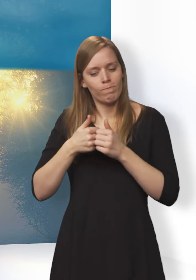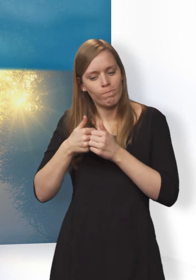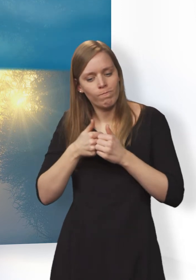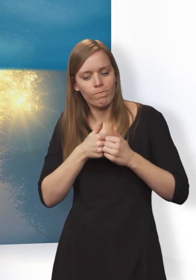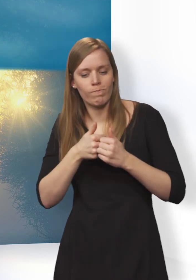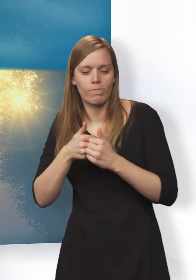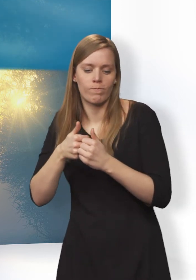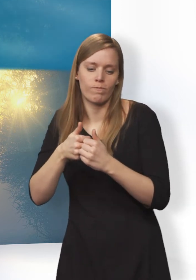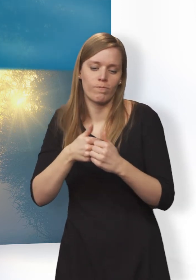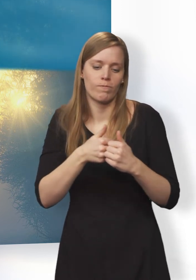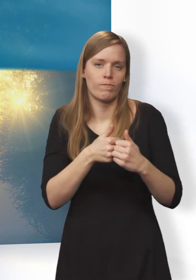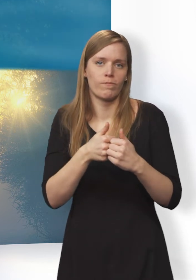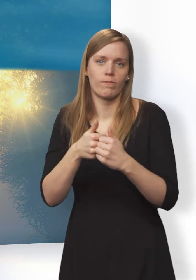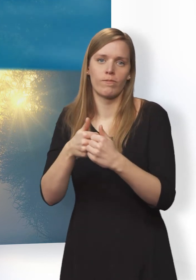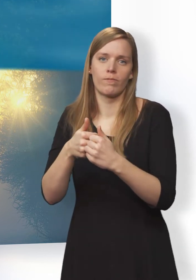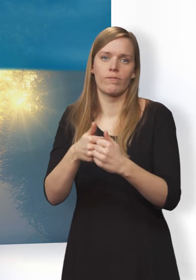nein